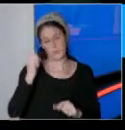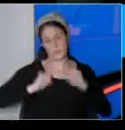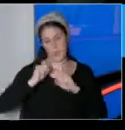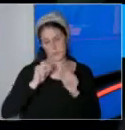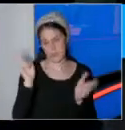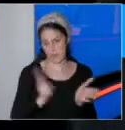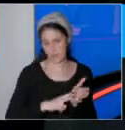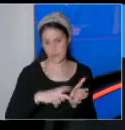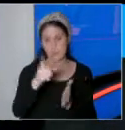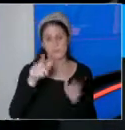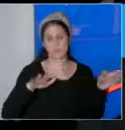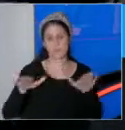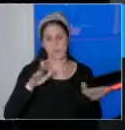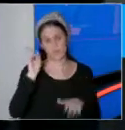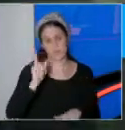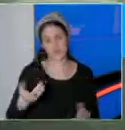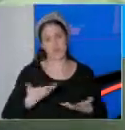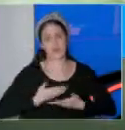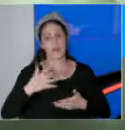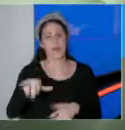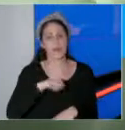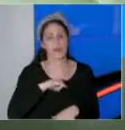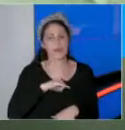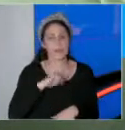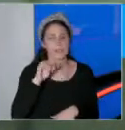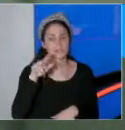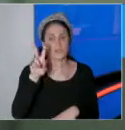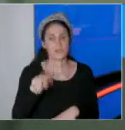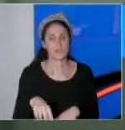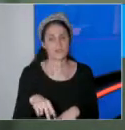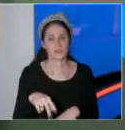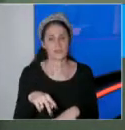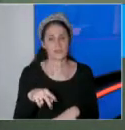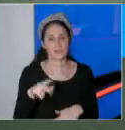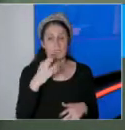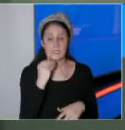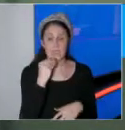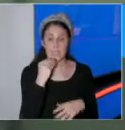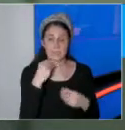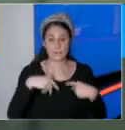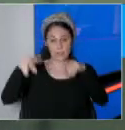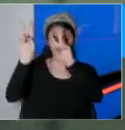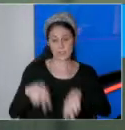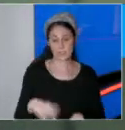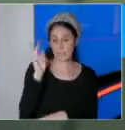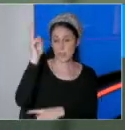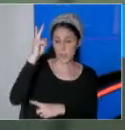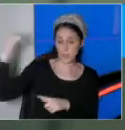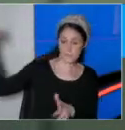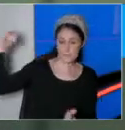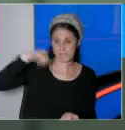תעשה את הפעולות הנכונות, למשל. כן. כל העניין הזה שיש ישראלים שחוזרים מחול, אני לא